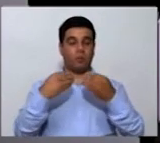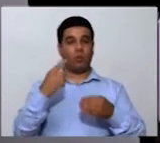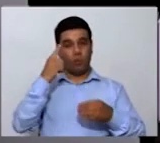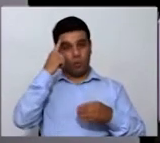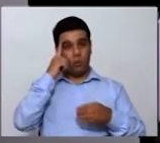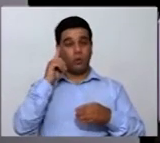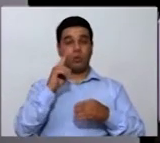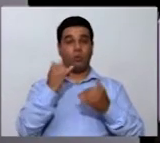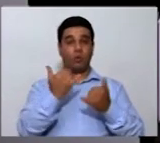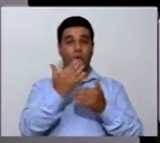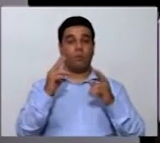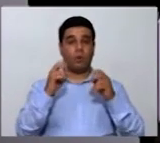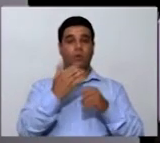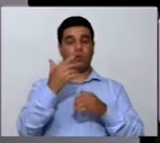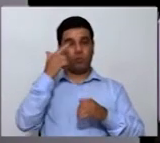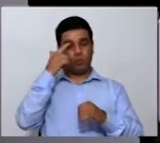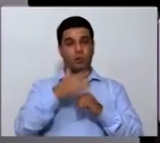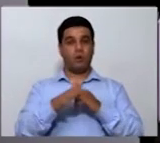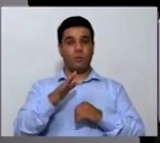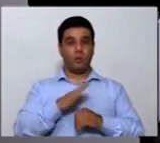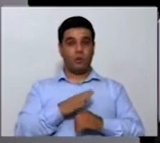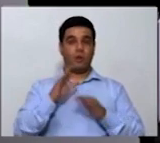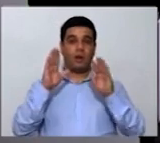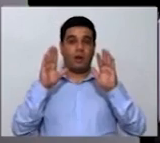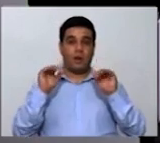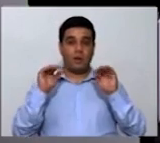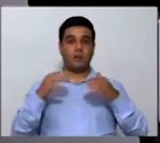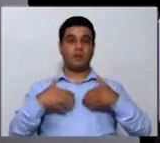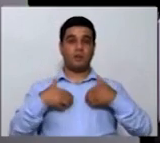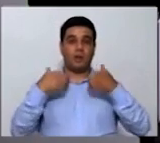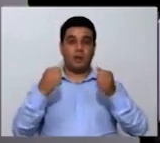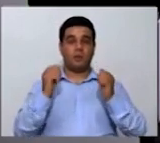O'ylaymanki, bugungi mavzu sizga tushunarli bo'ldi. Xayr, salomat bo'ling.